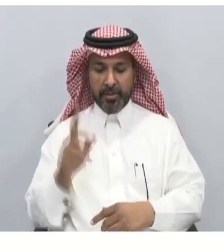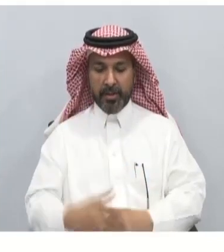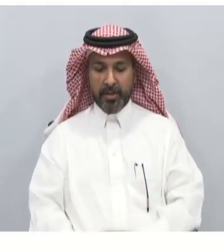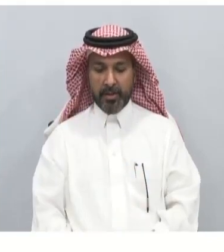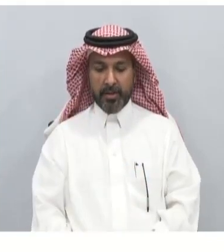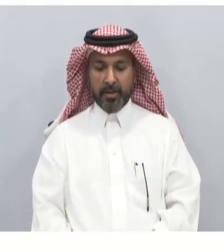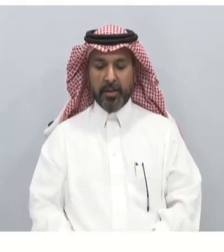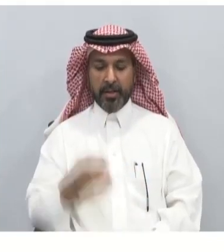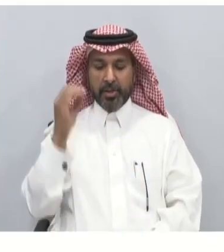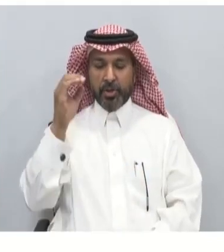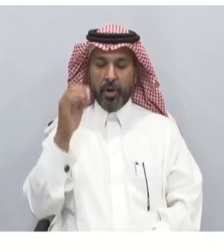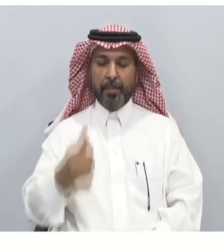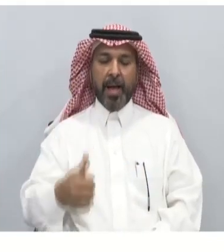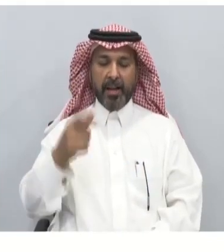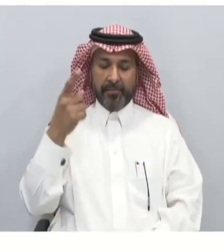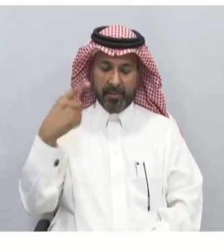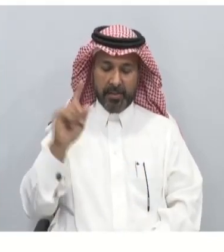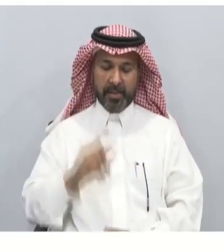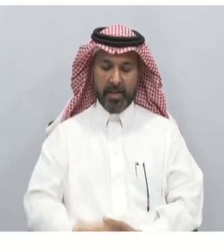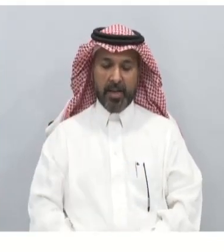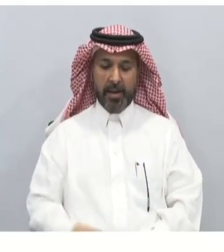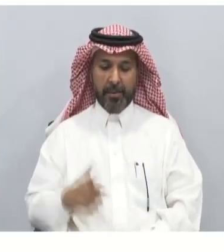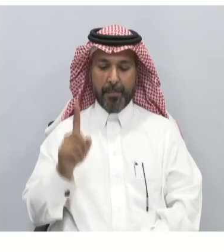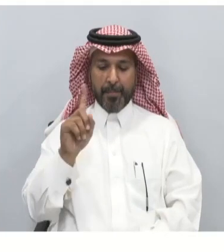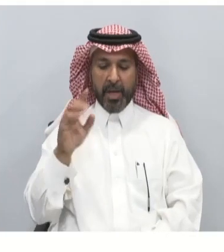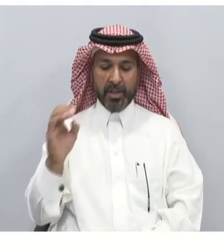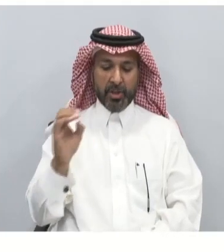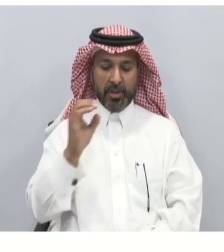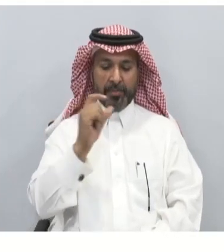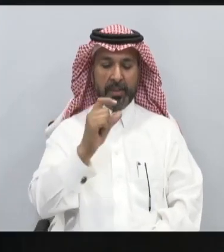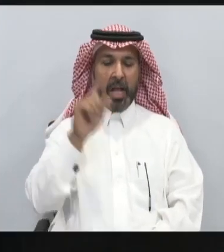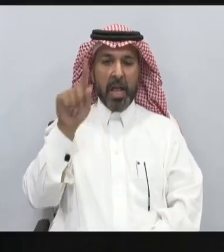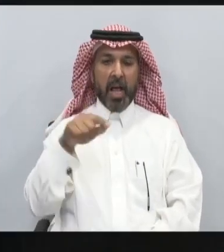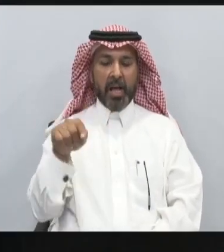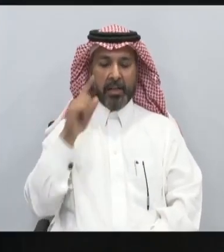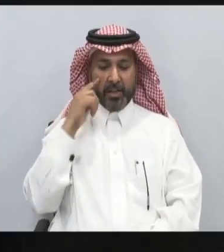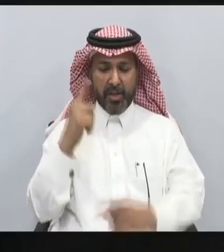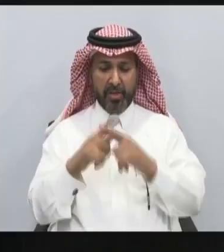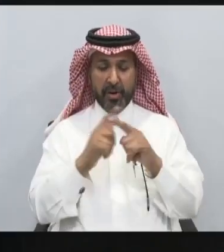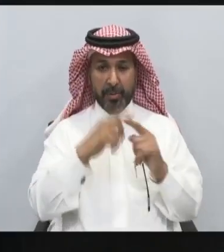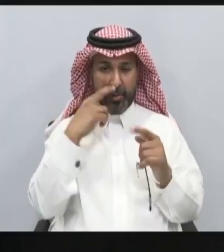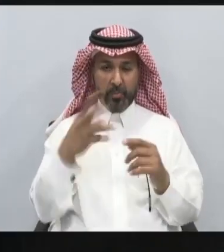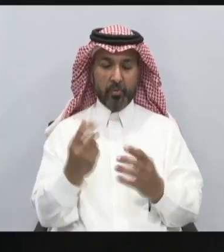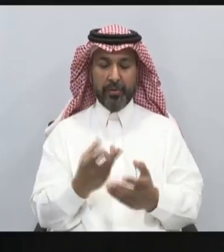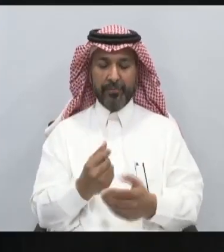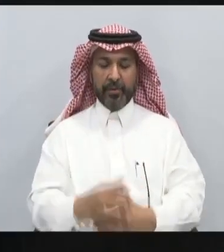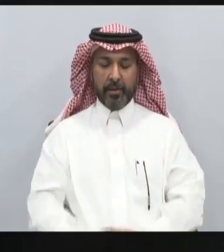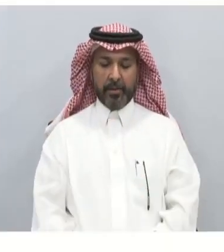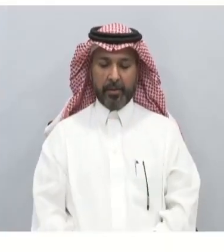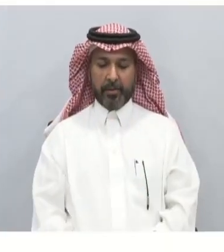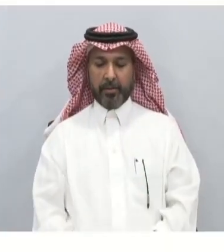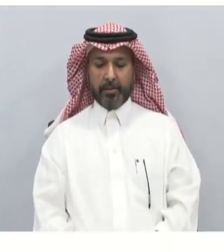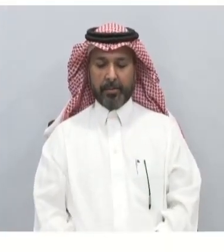26. إذا الجدول ألف هو اللي حقق قيمة حققت المطلوب صح، فما نروح نشوف